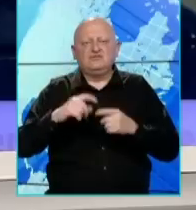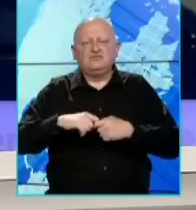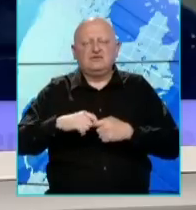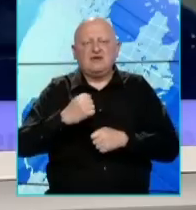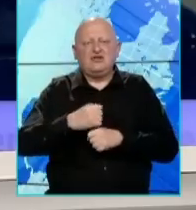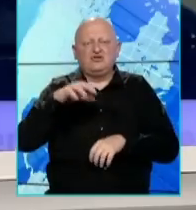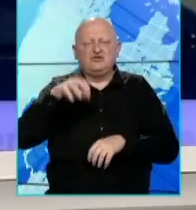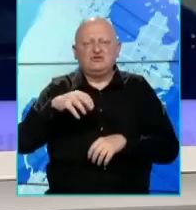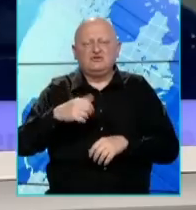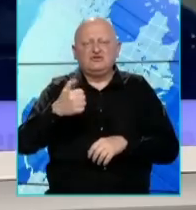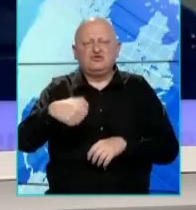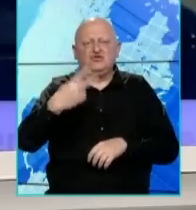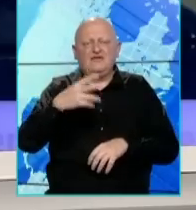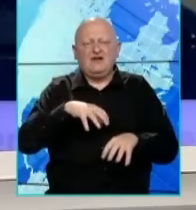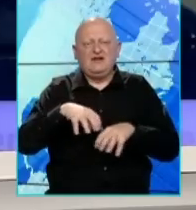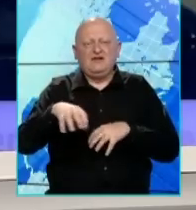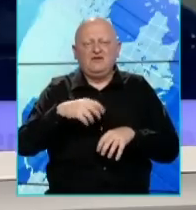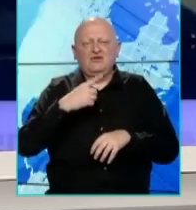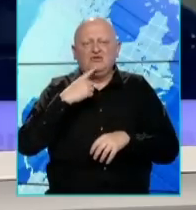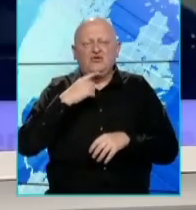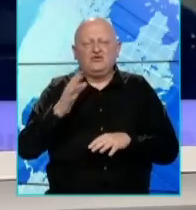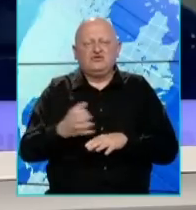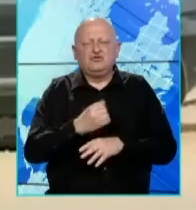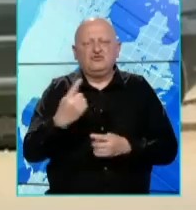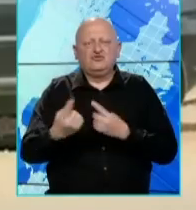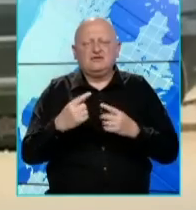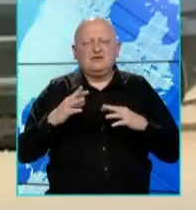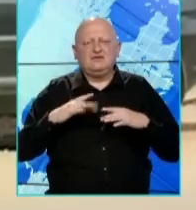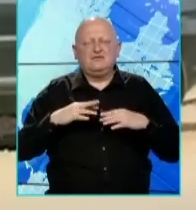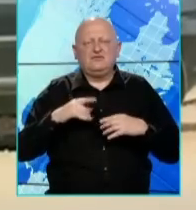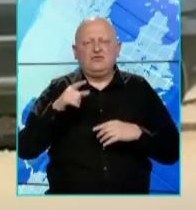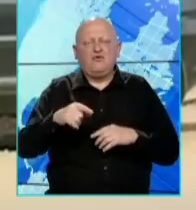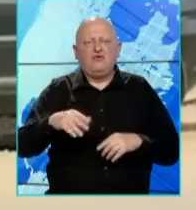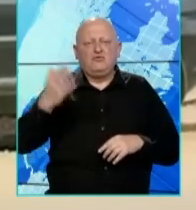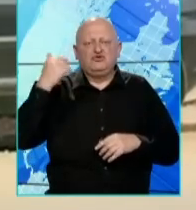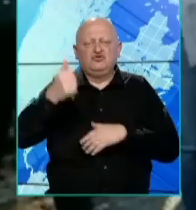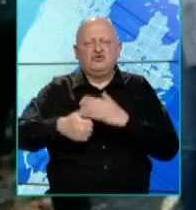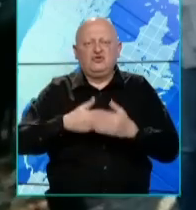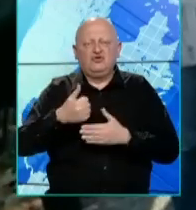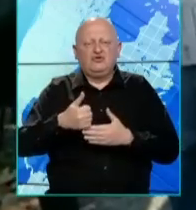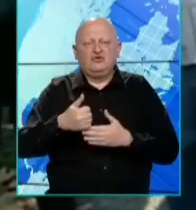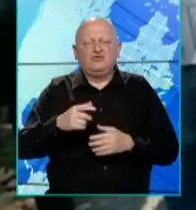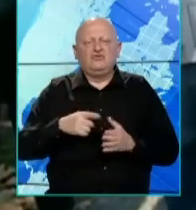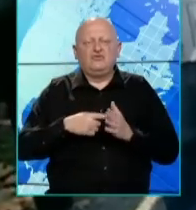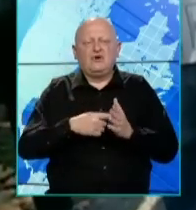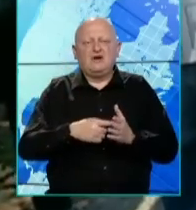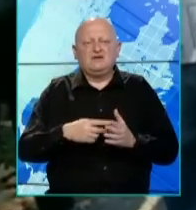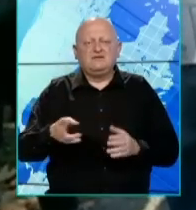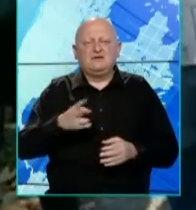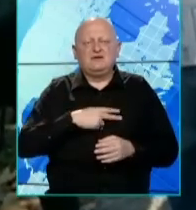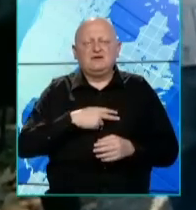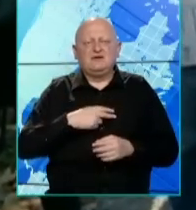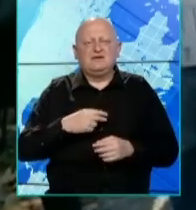uvezivanje radnog staža za 102 radnika, koja su stekla uslove za penzionisanje u ovoj i prošloj godini. Ukazuju i na